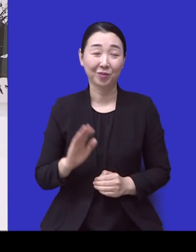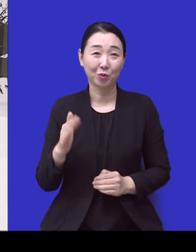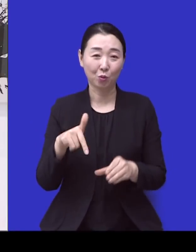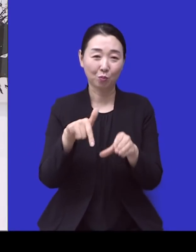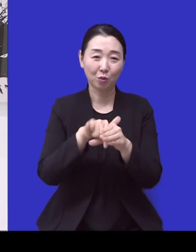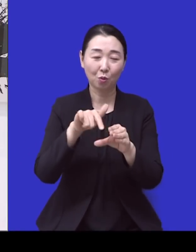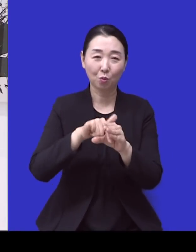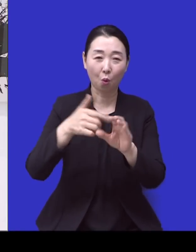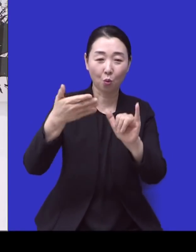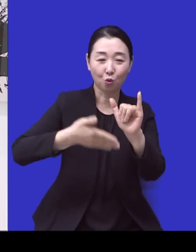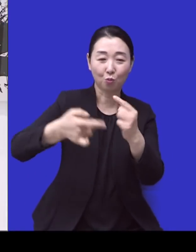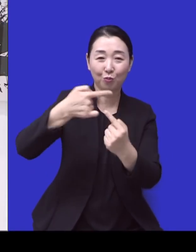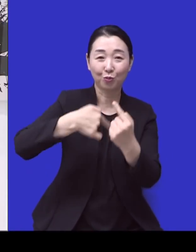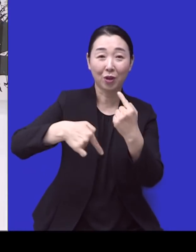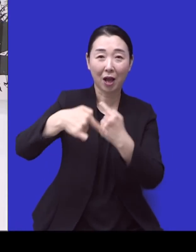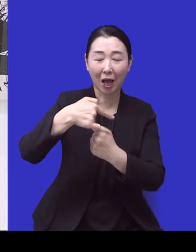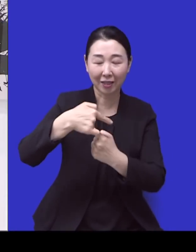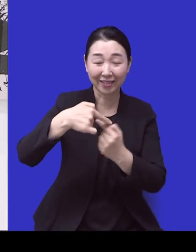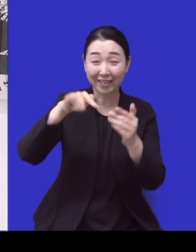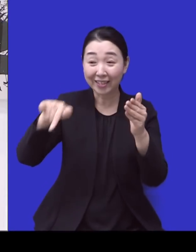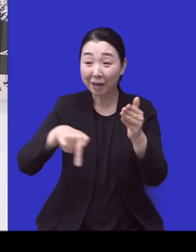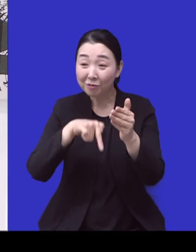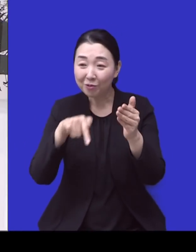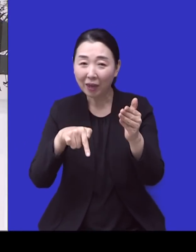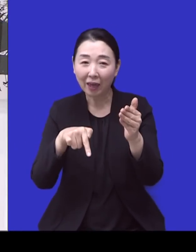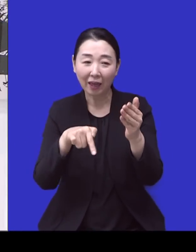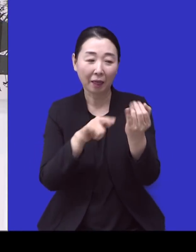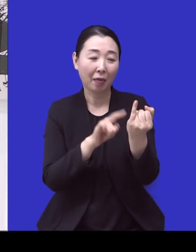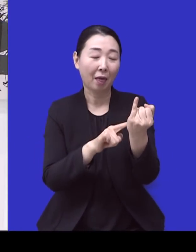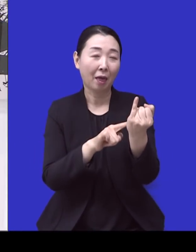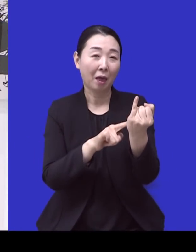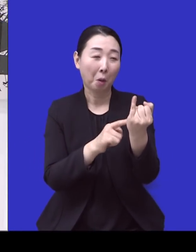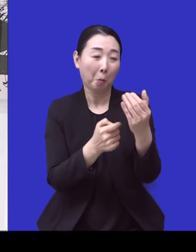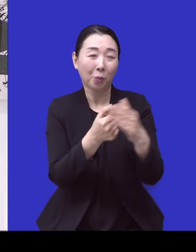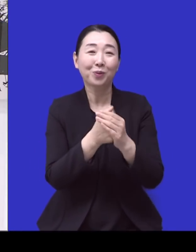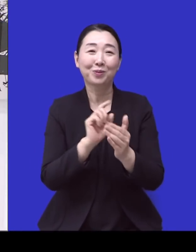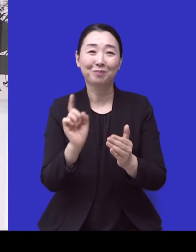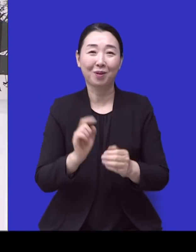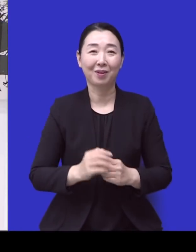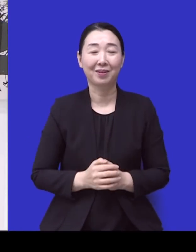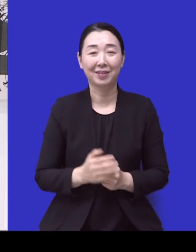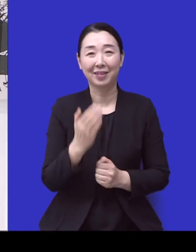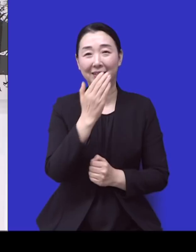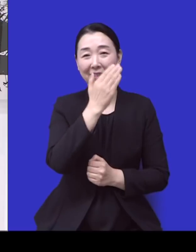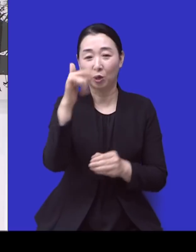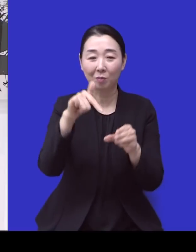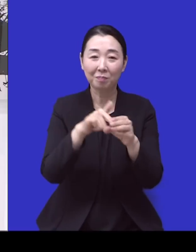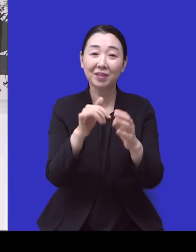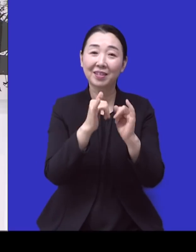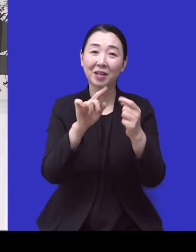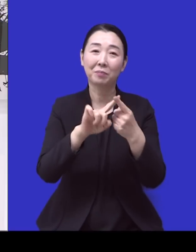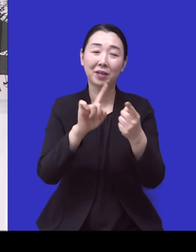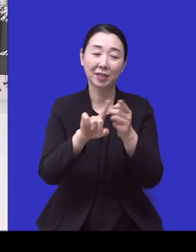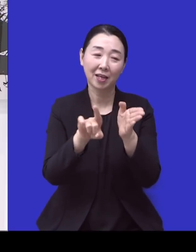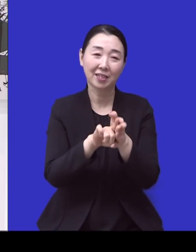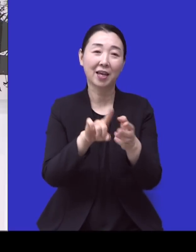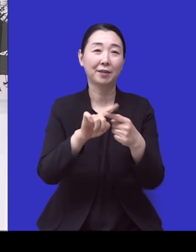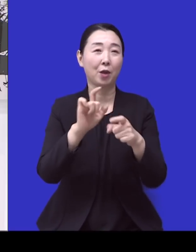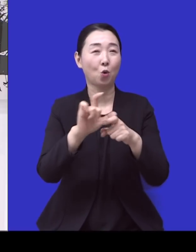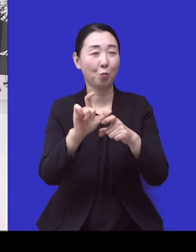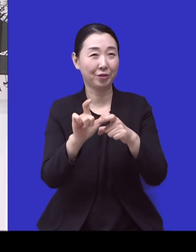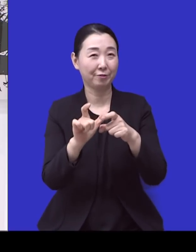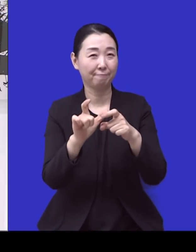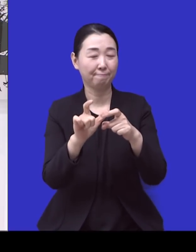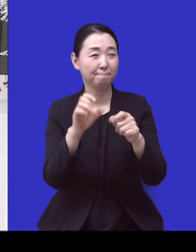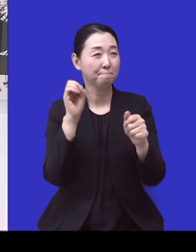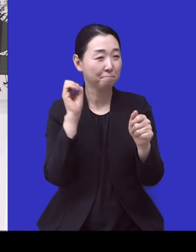기독교 채널을 운영하는 유튜버들 중에서 특히 이분이 눈에 띄는 이유는요. 네. 바로 젊은 크리스천들에게 신앙에 대한 고민들을